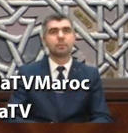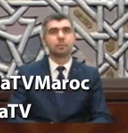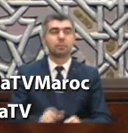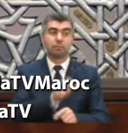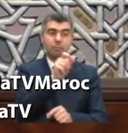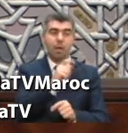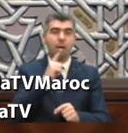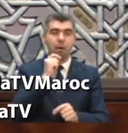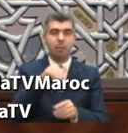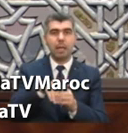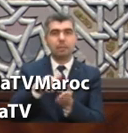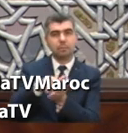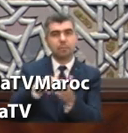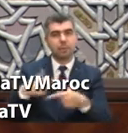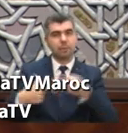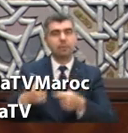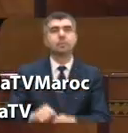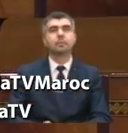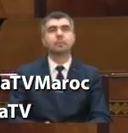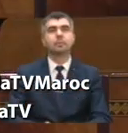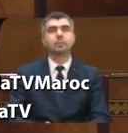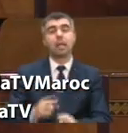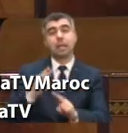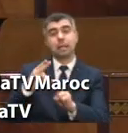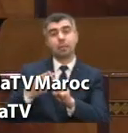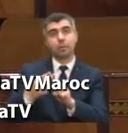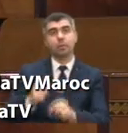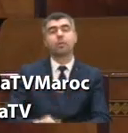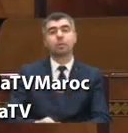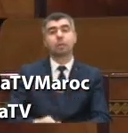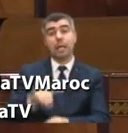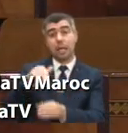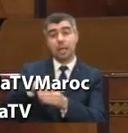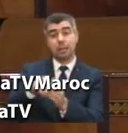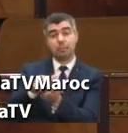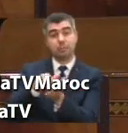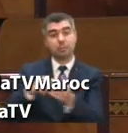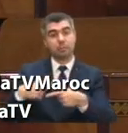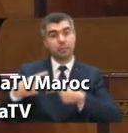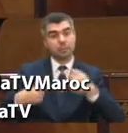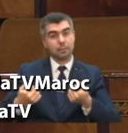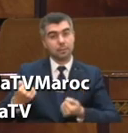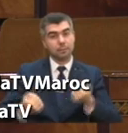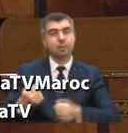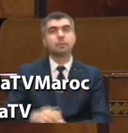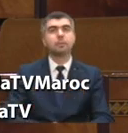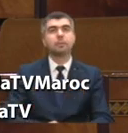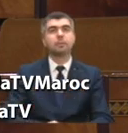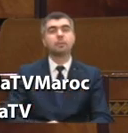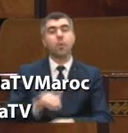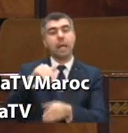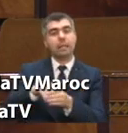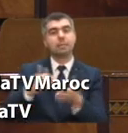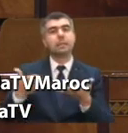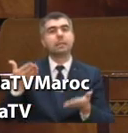تفضلوا سيد النائب المحترم. باسم فريق الأصالة والمعاصرة، فريق الاستقلالي